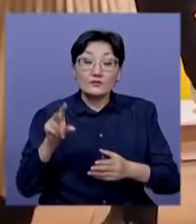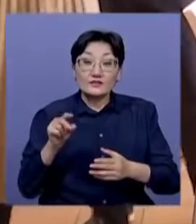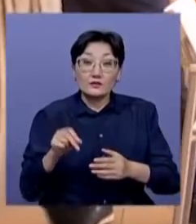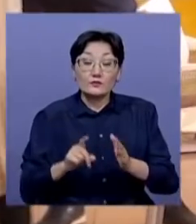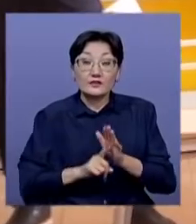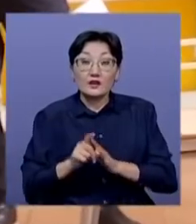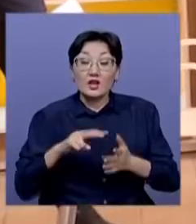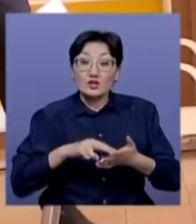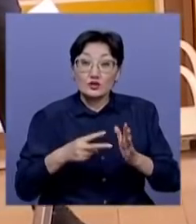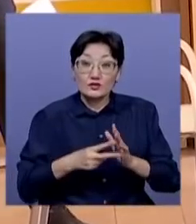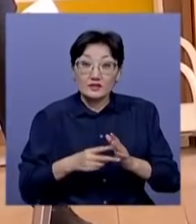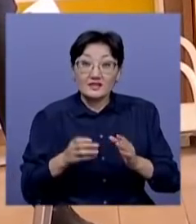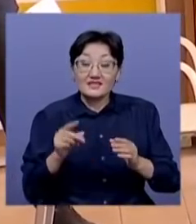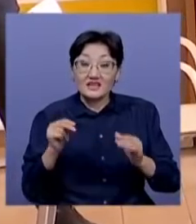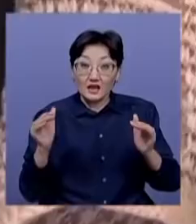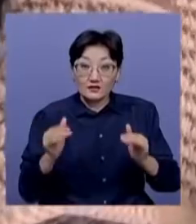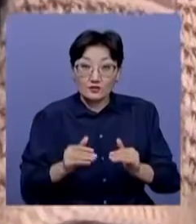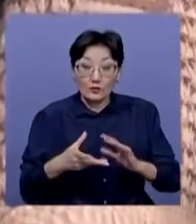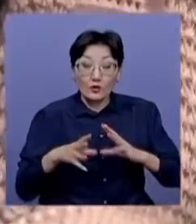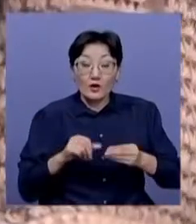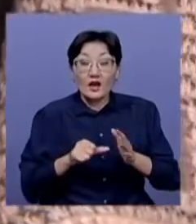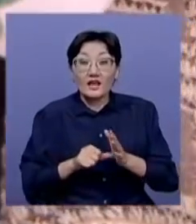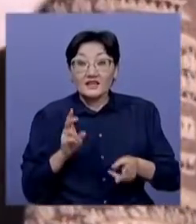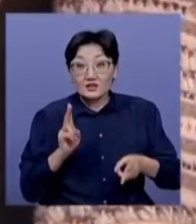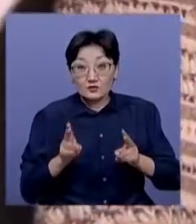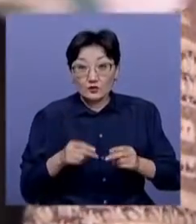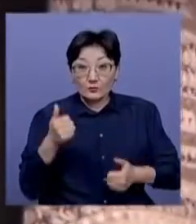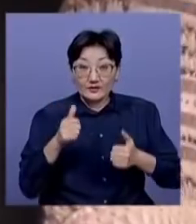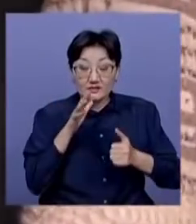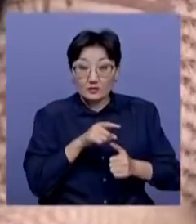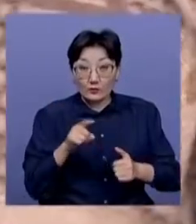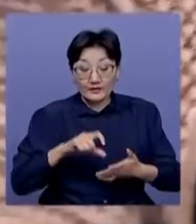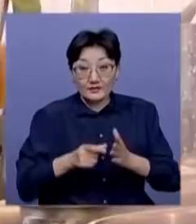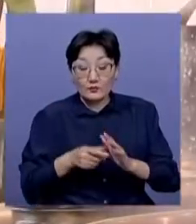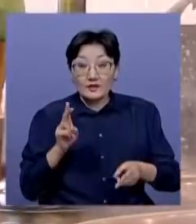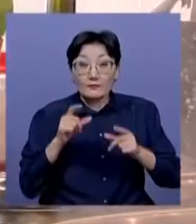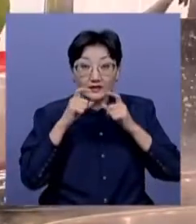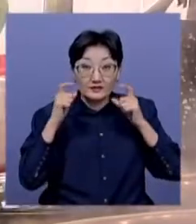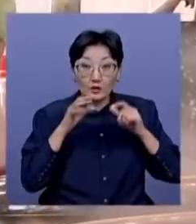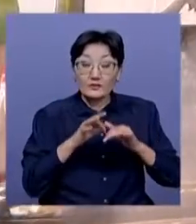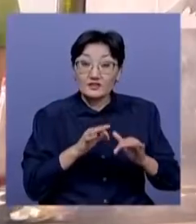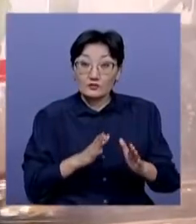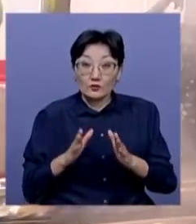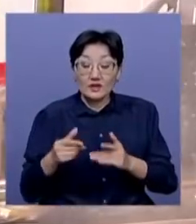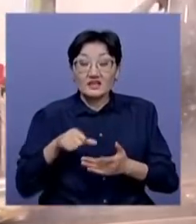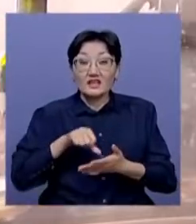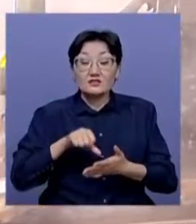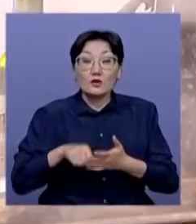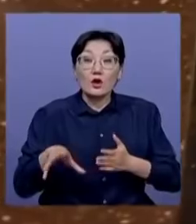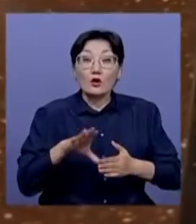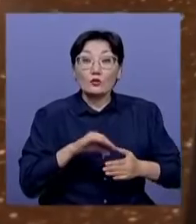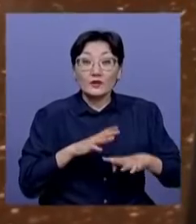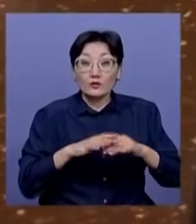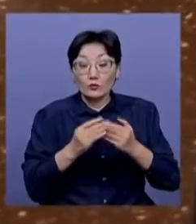ау баста жоспарланғаннан әлдеқайда аз. Бары 6 аспаз. Сайыс кезінде асүйде бетперде режимі сақталып, қатысушылардың